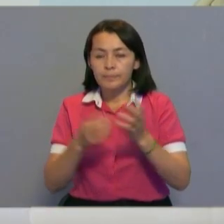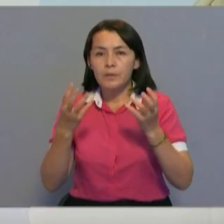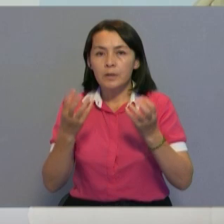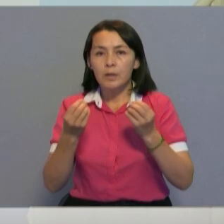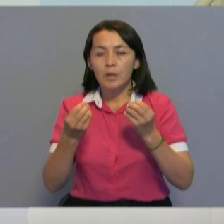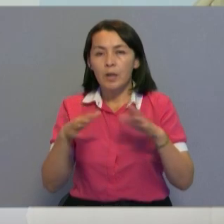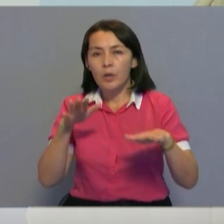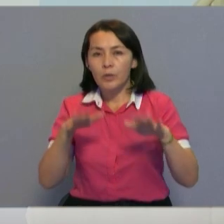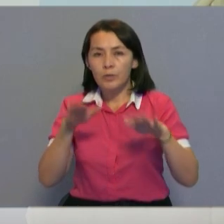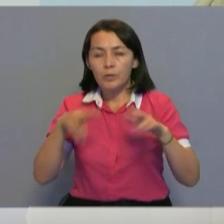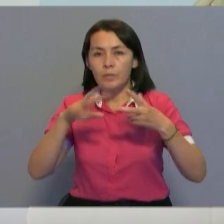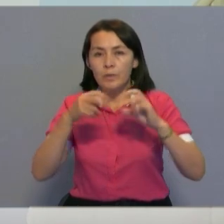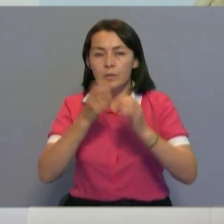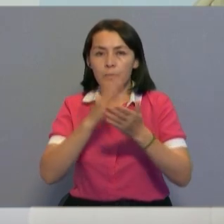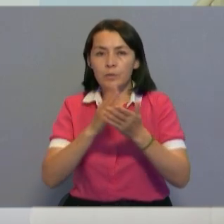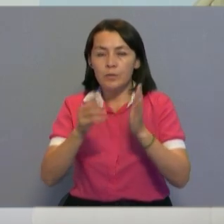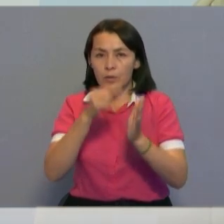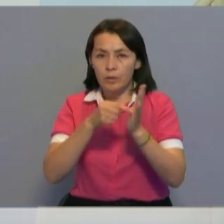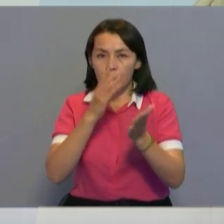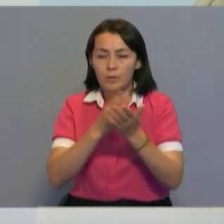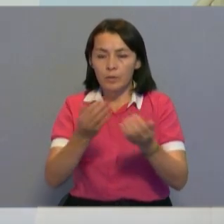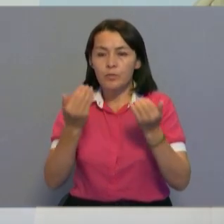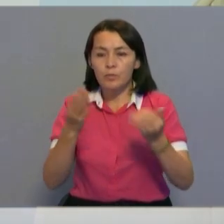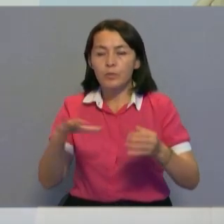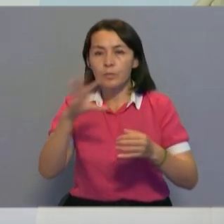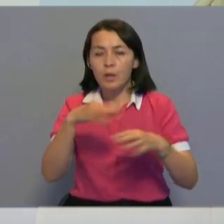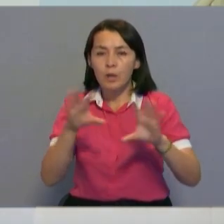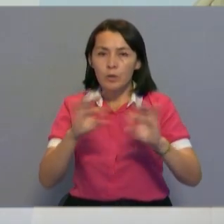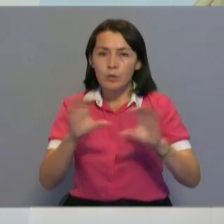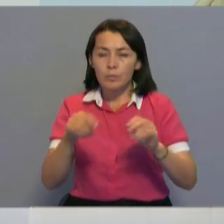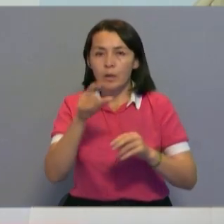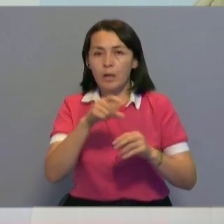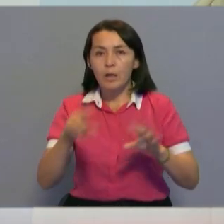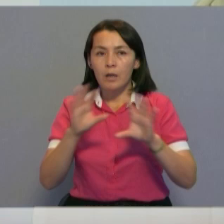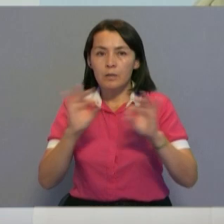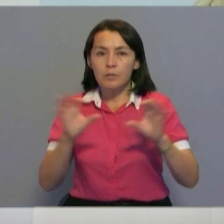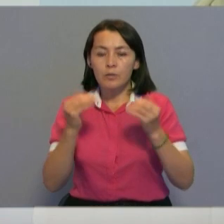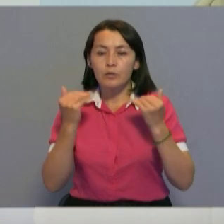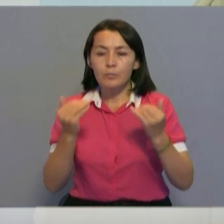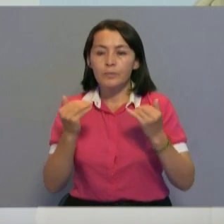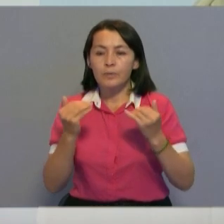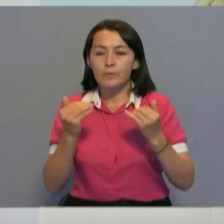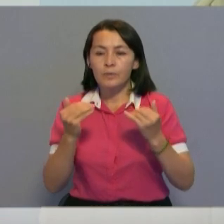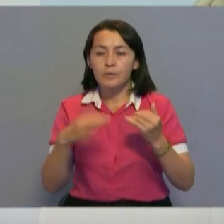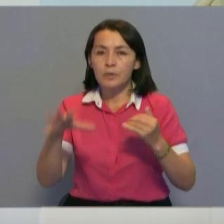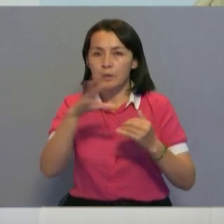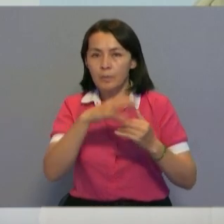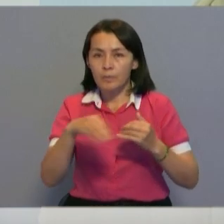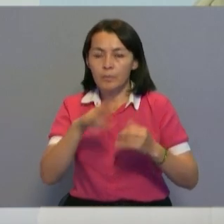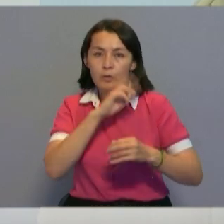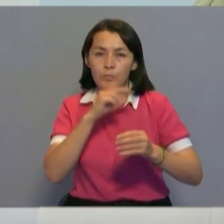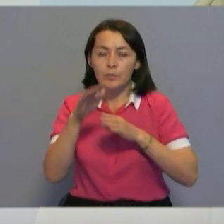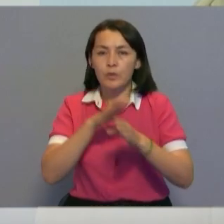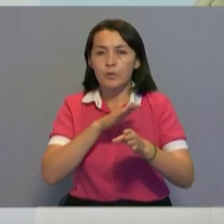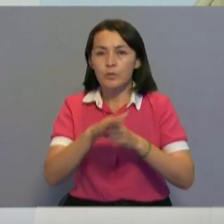жаңағыдай күдік тұрып жатқан мәселелер болатын болса, сұрақтар болатын болса, соны түсіндіріп, халыққа жеткізіп, яғни жалпылама түсіндірме